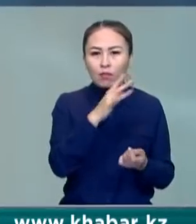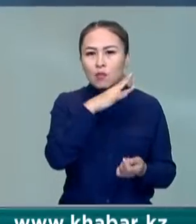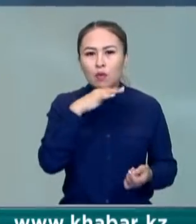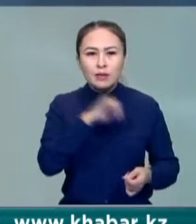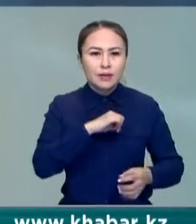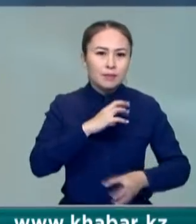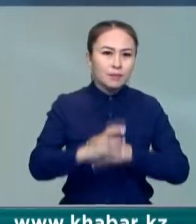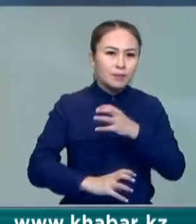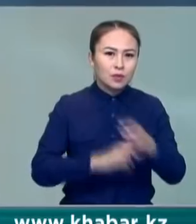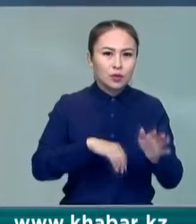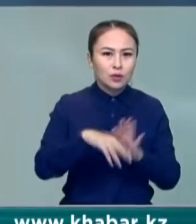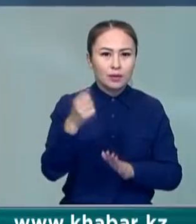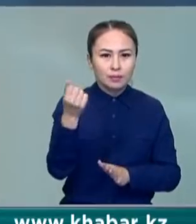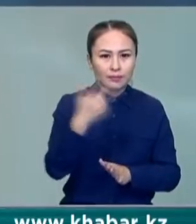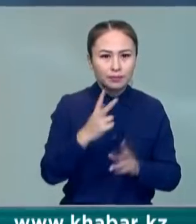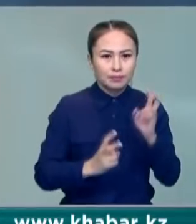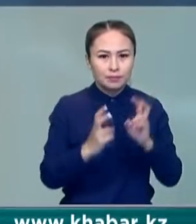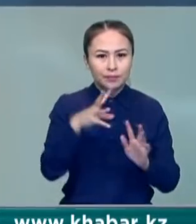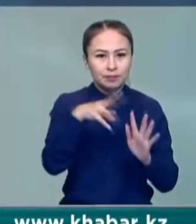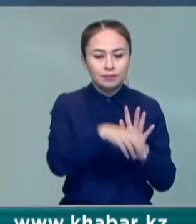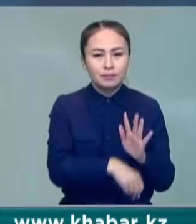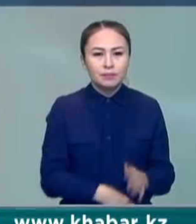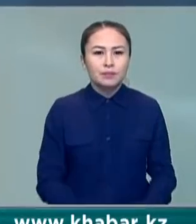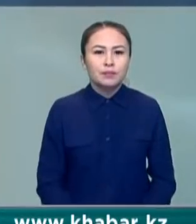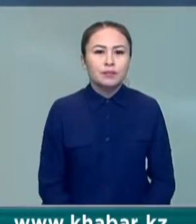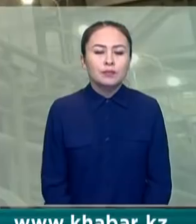әлемдегі ең үздік 3 кәсіпорынның қатарына кіреді.